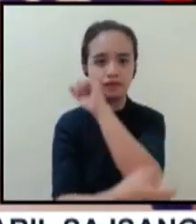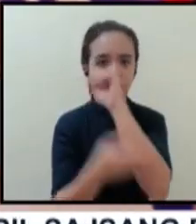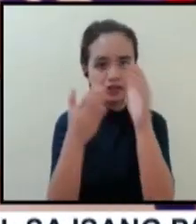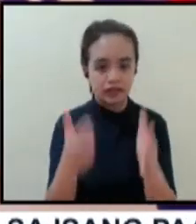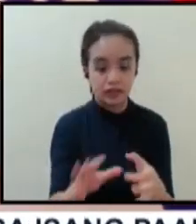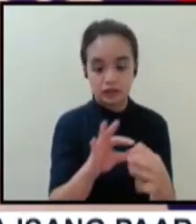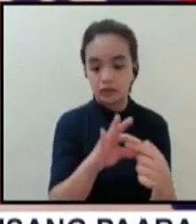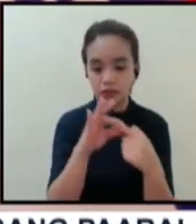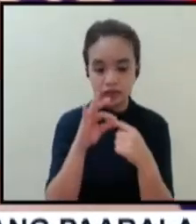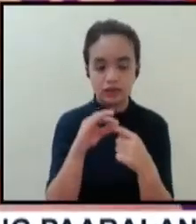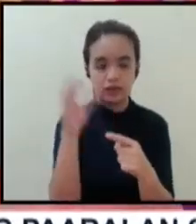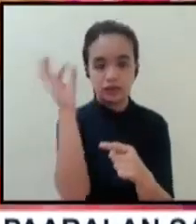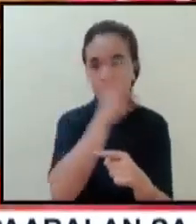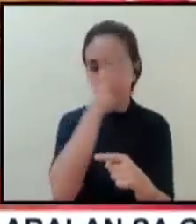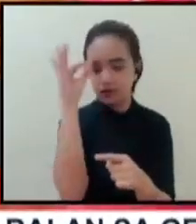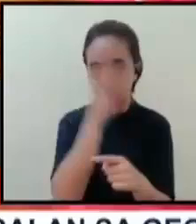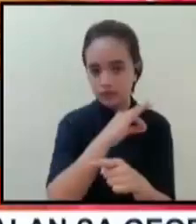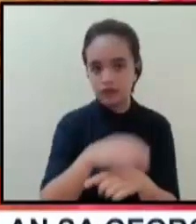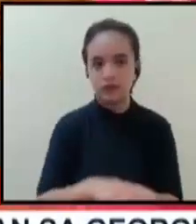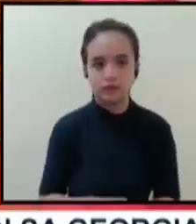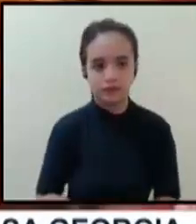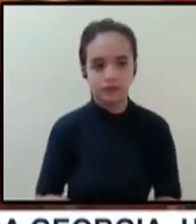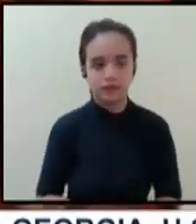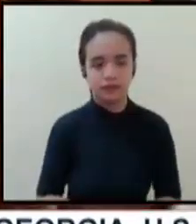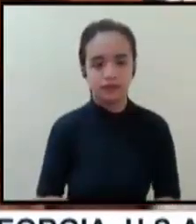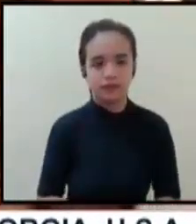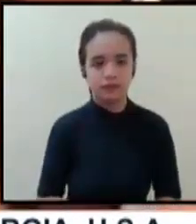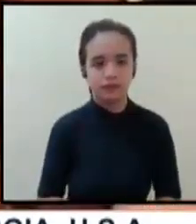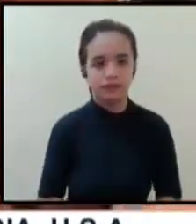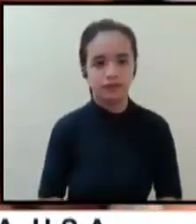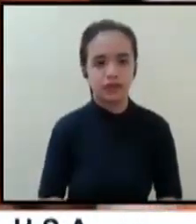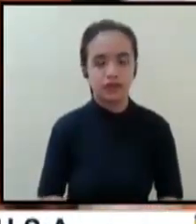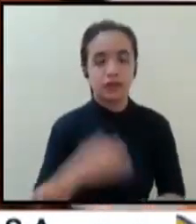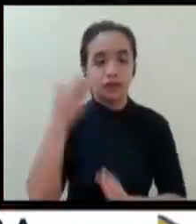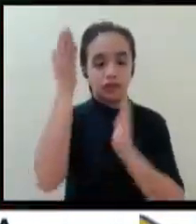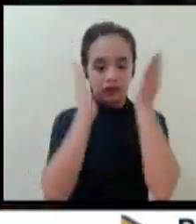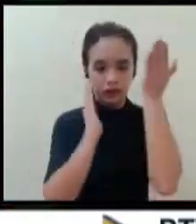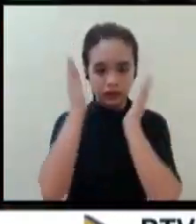greater development. Ang Malaysia ay isa sa mga